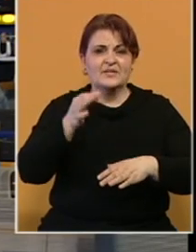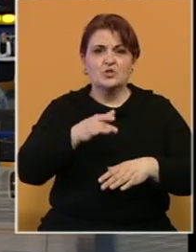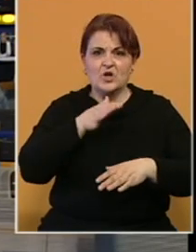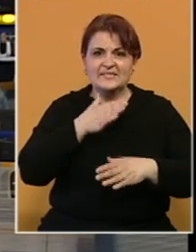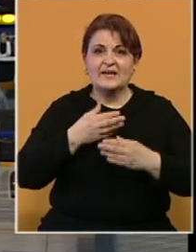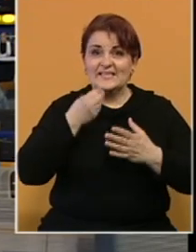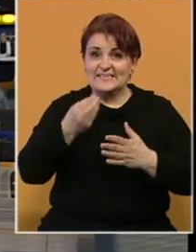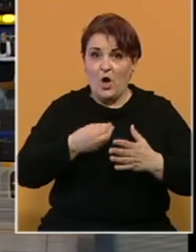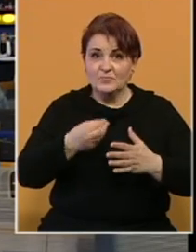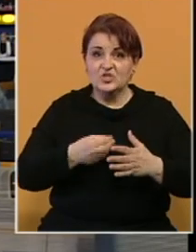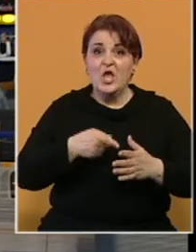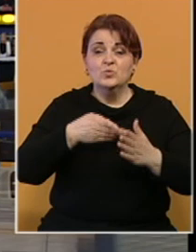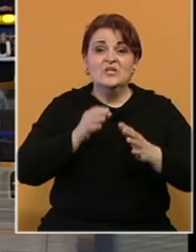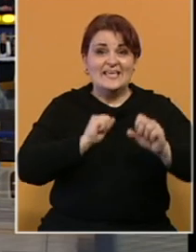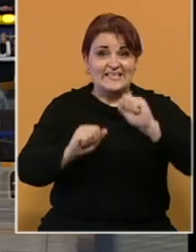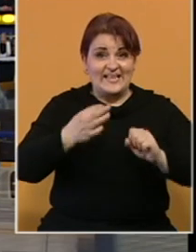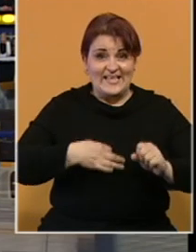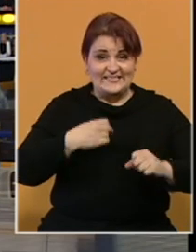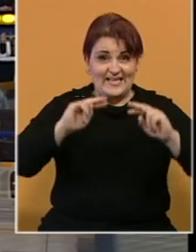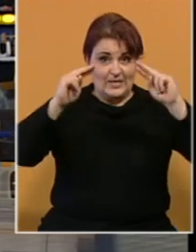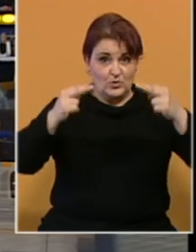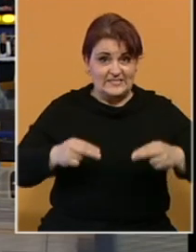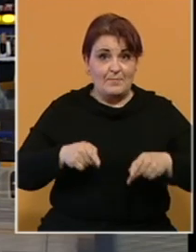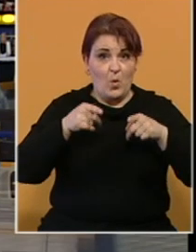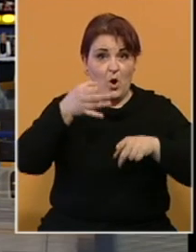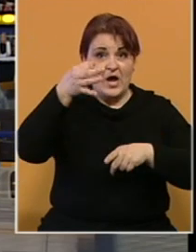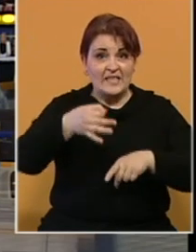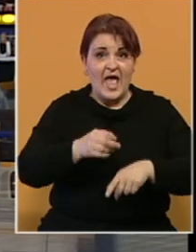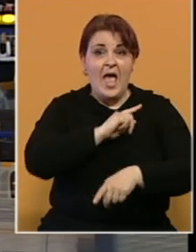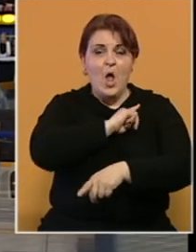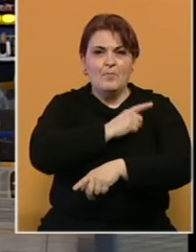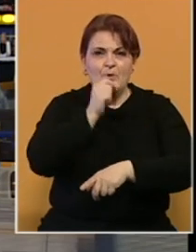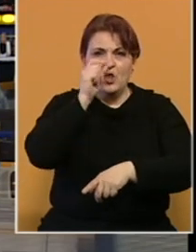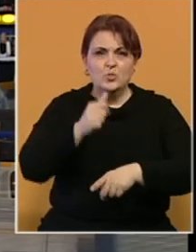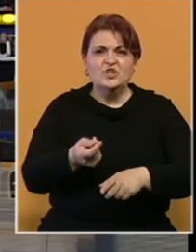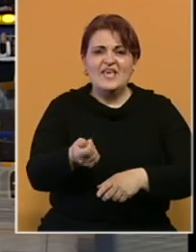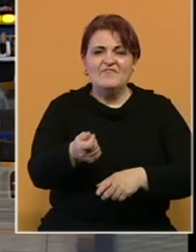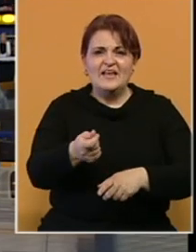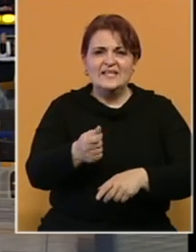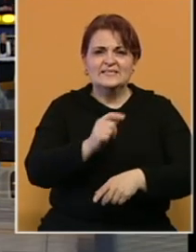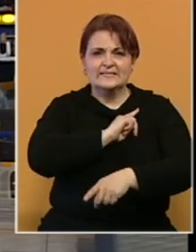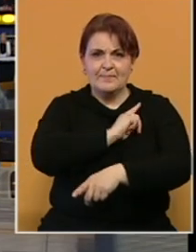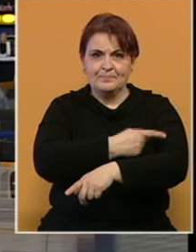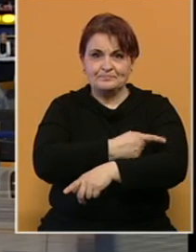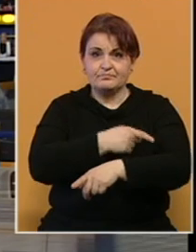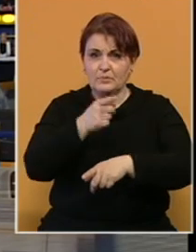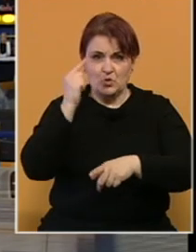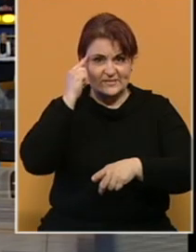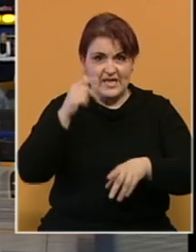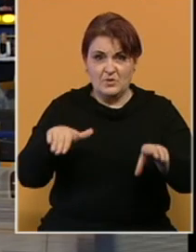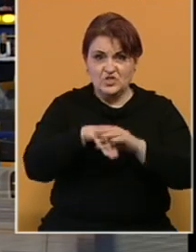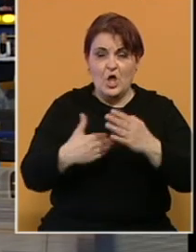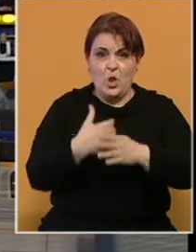Sarajevo saopšteno je da se u cilju zaštite zdravstvenog sistema u ovom kantonu pojačavaju ljudski i financijski kapaciteti. To